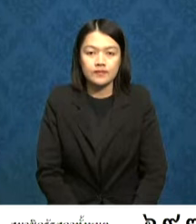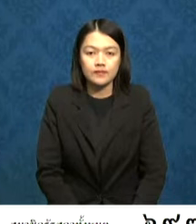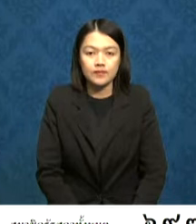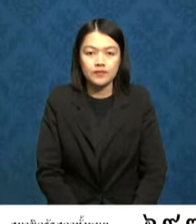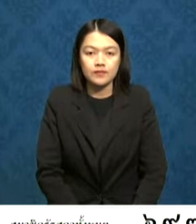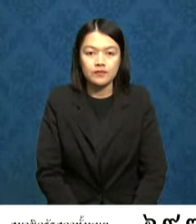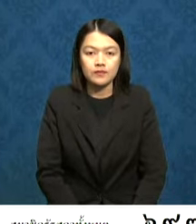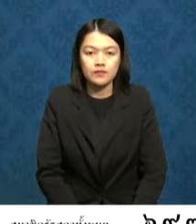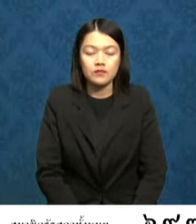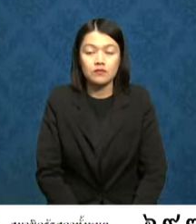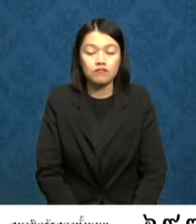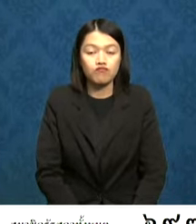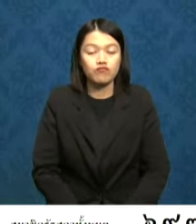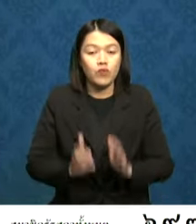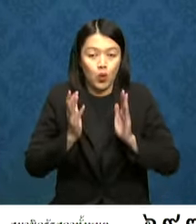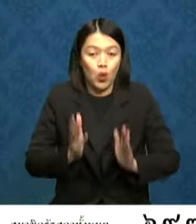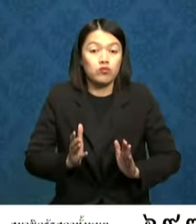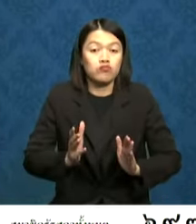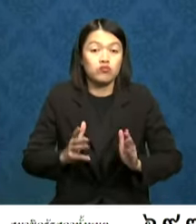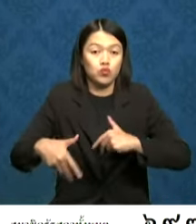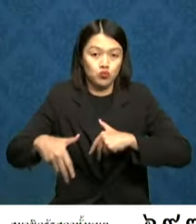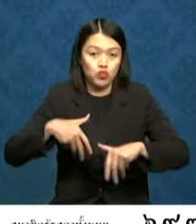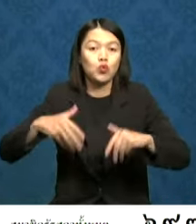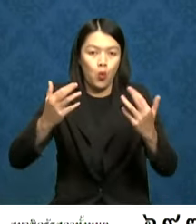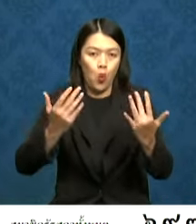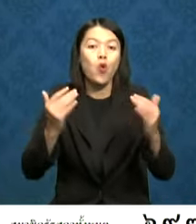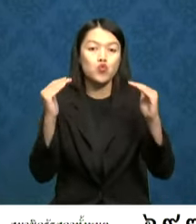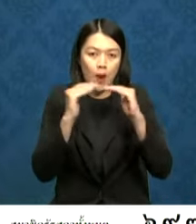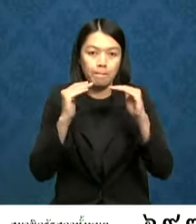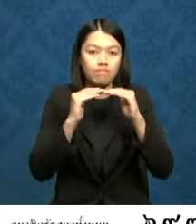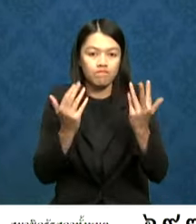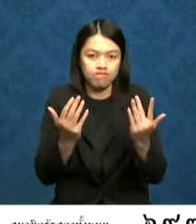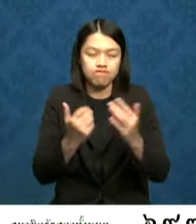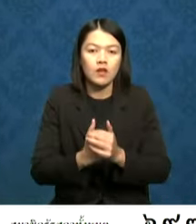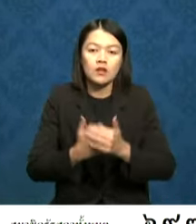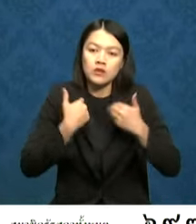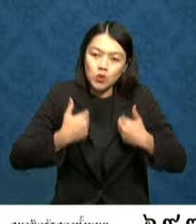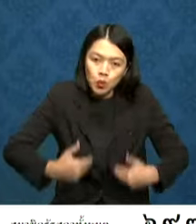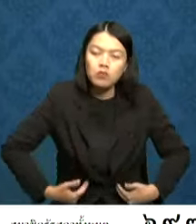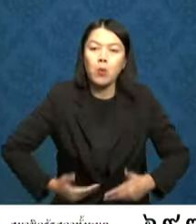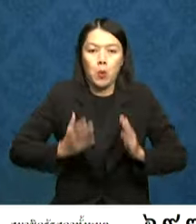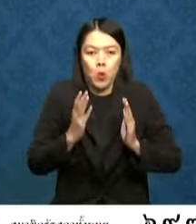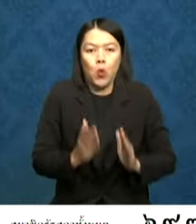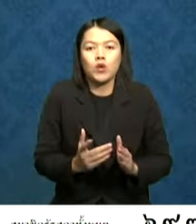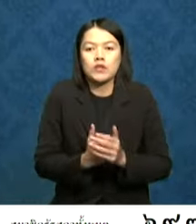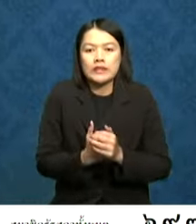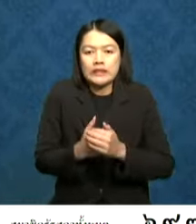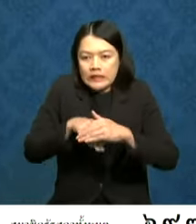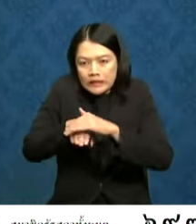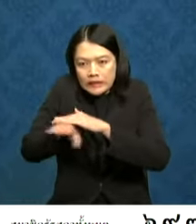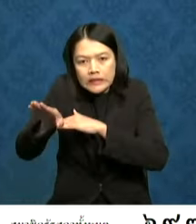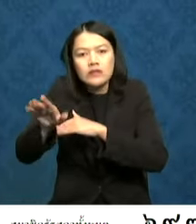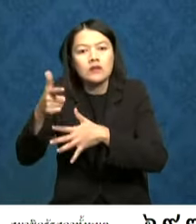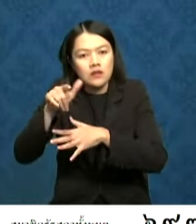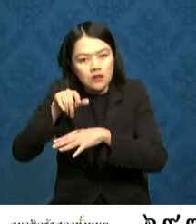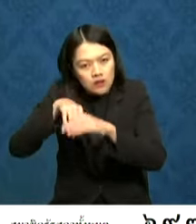มีหลายต่อหลายคนนะคะที่ยังคงรอคอยความยุติธรรมมีหลายชีวิตที่จะต้องลี้ภัยไปต่างประเท